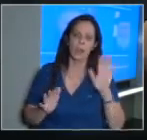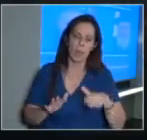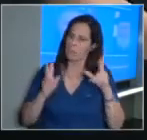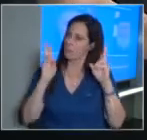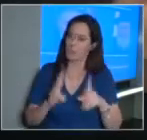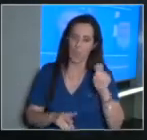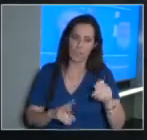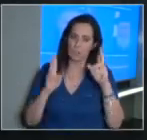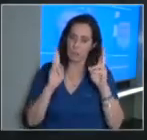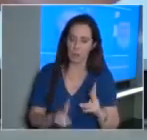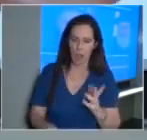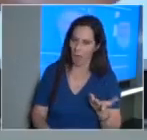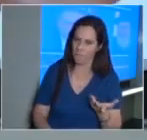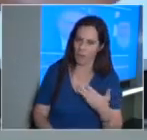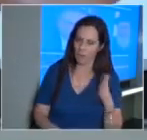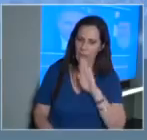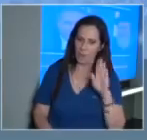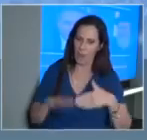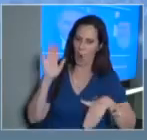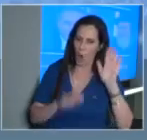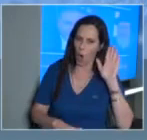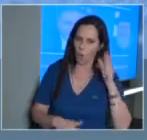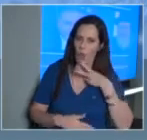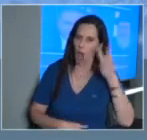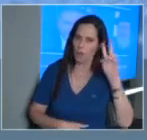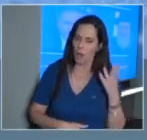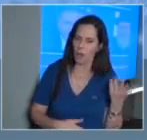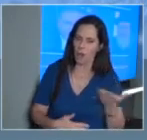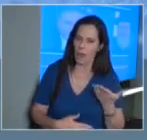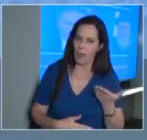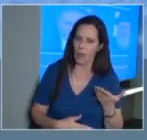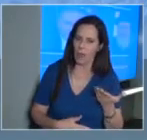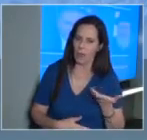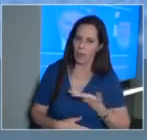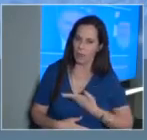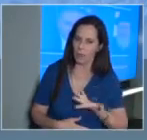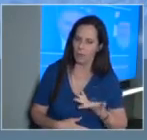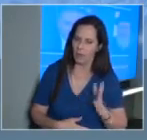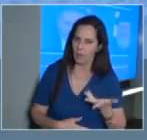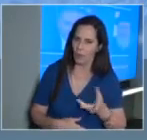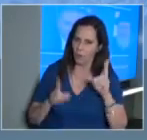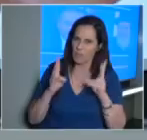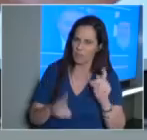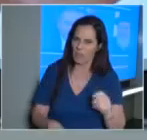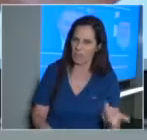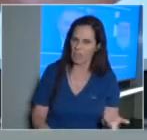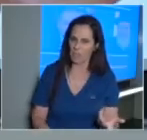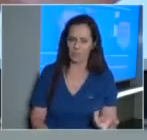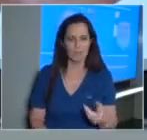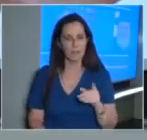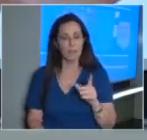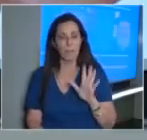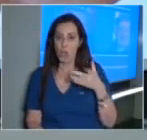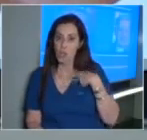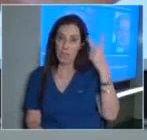ככה מתפזרים, הכנסת מתפזרת. אבל אם אין לנתניהו רוב להשבעת הממשלה, איך אמור להיות לו רוב להשבעת, לפיזור הכנסת? שאלה מצוינת. אז לפחות